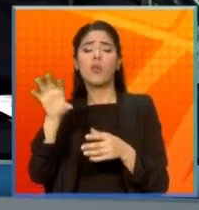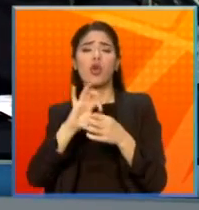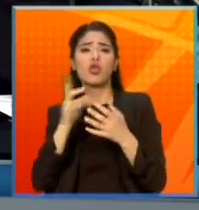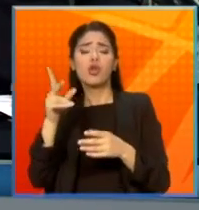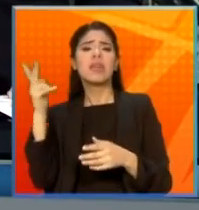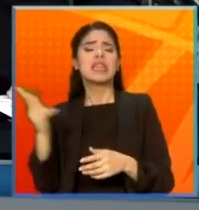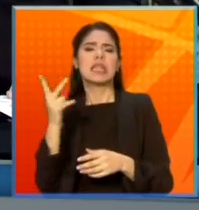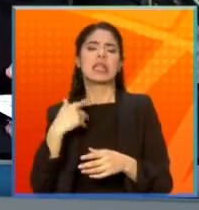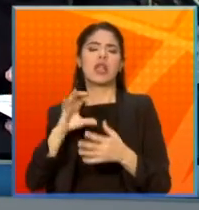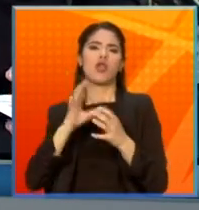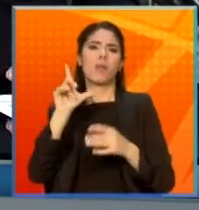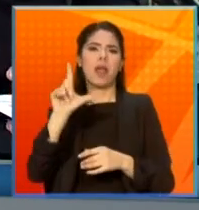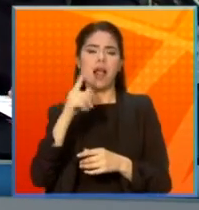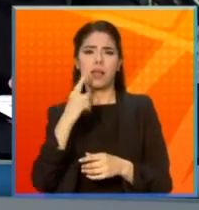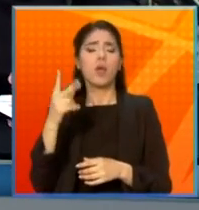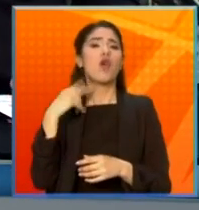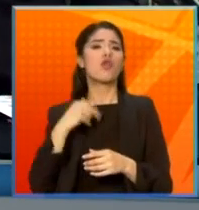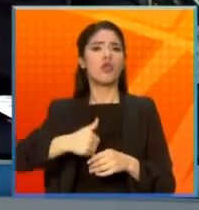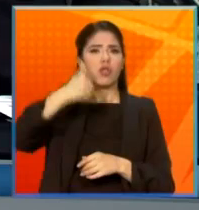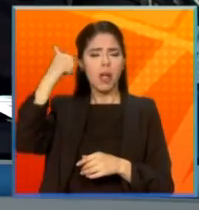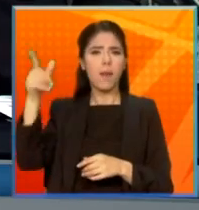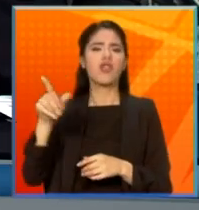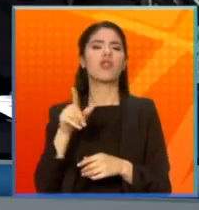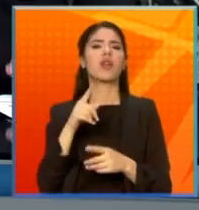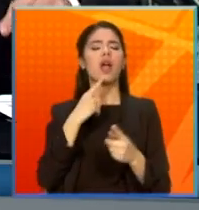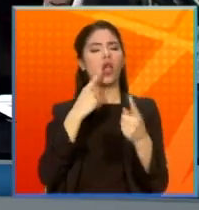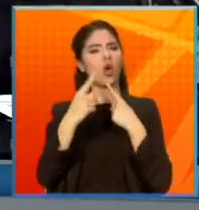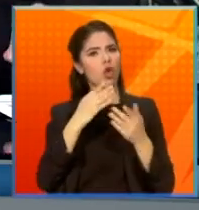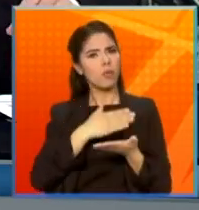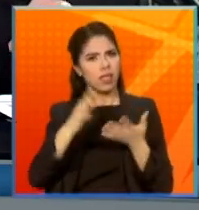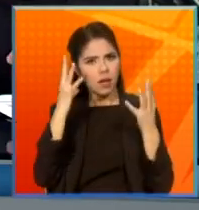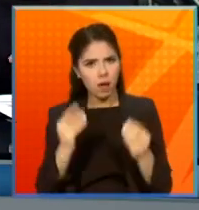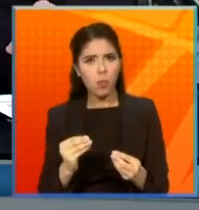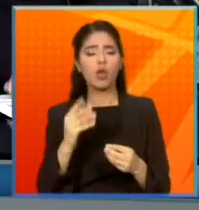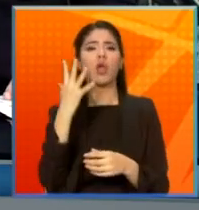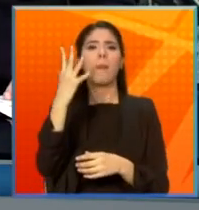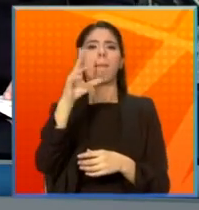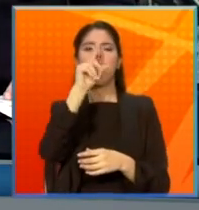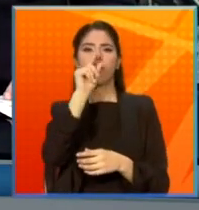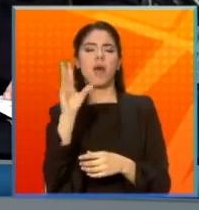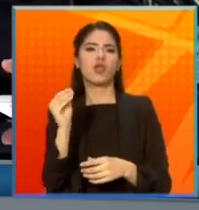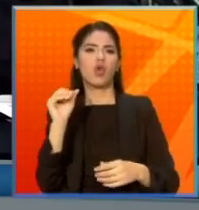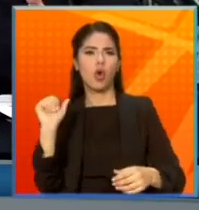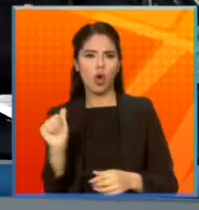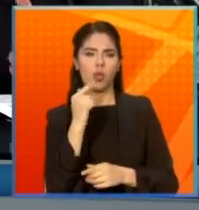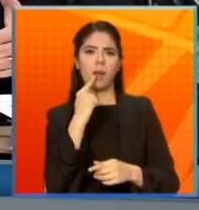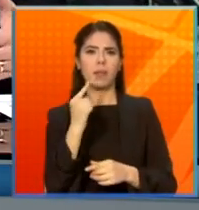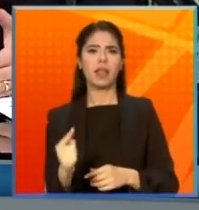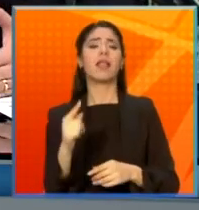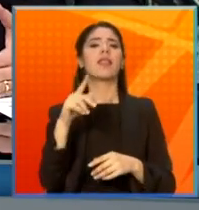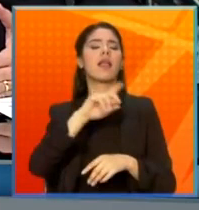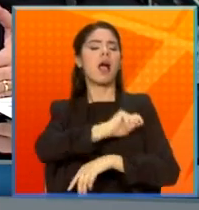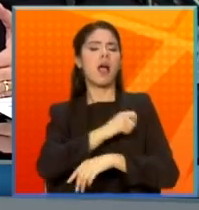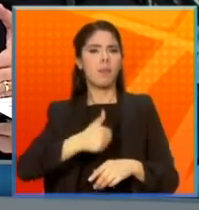dedi. Bunun için Rusya Devlet Başkanı Putin'le görüşmelerin sürdüğünü dile getirdi ve bir kez daha 5 Mart'ı işaret etti. Macron, Merkel